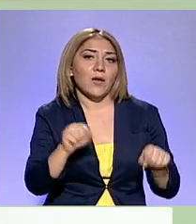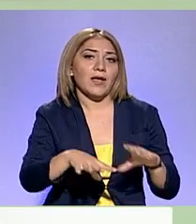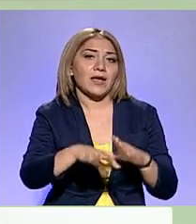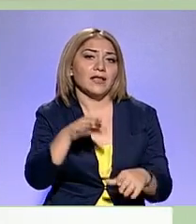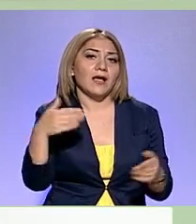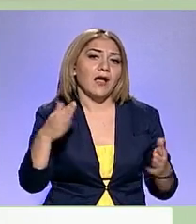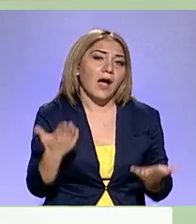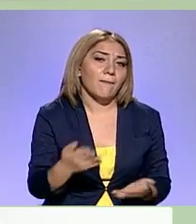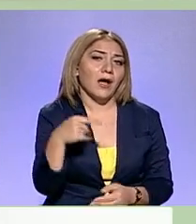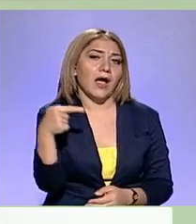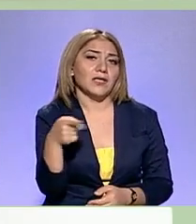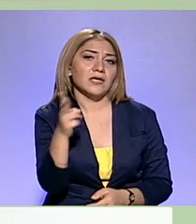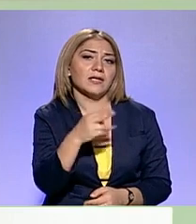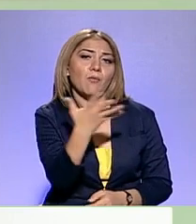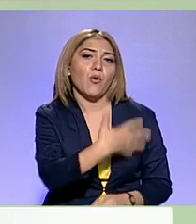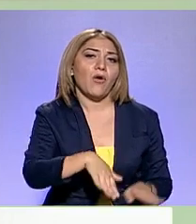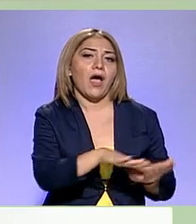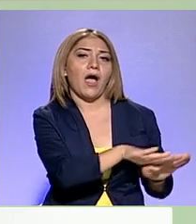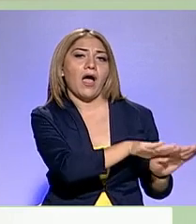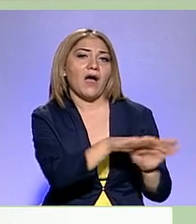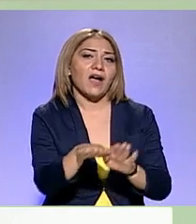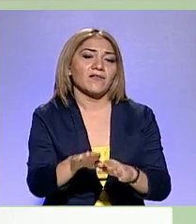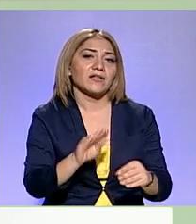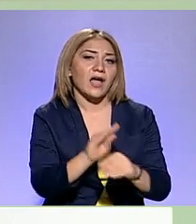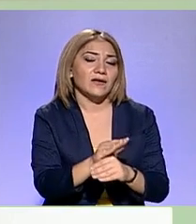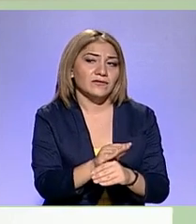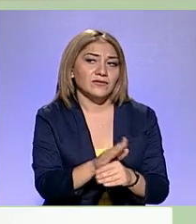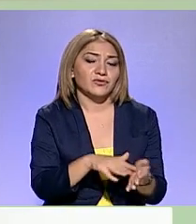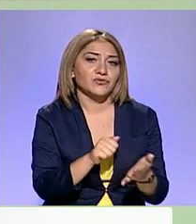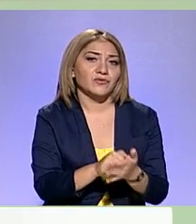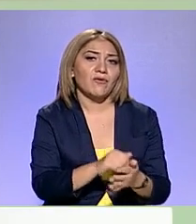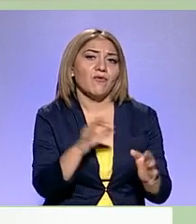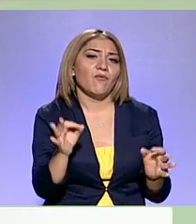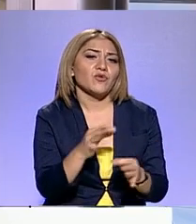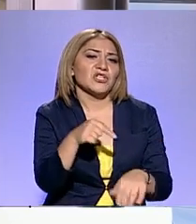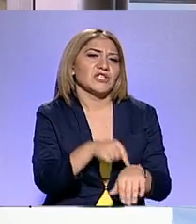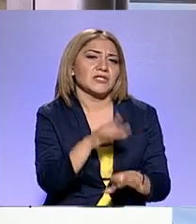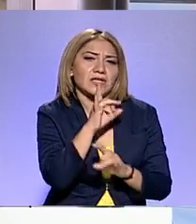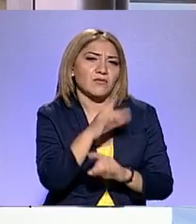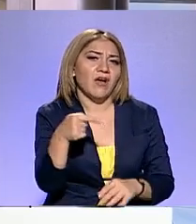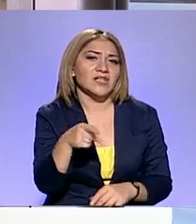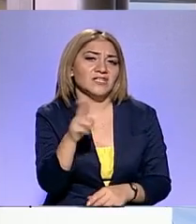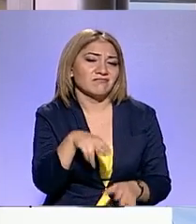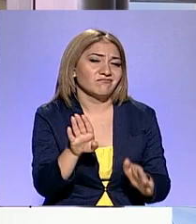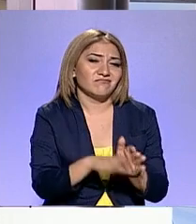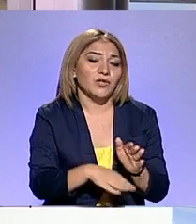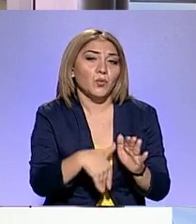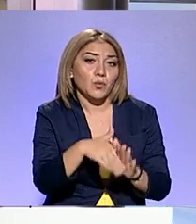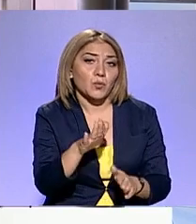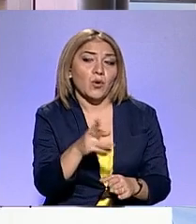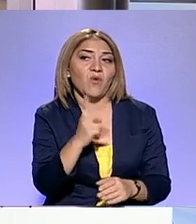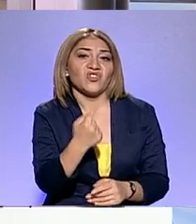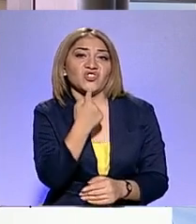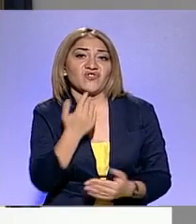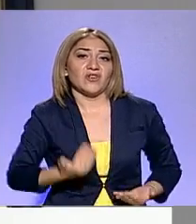թե 1000 դրամով մնացած բոլորի համար, որը նշանակում է առհասարակ ոչինչ չզգալ։ Բացահայտված վերջին 5